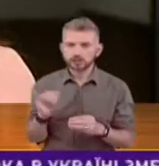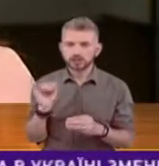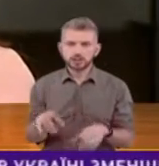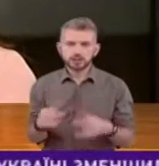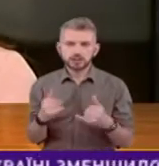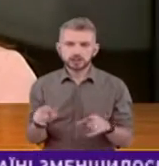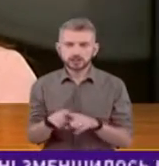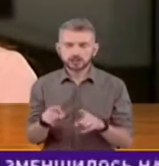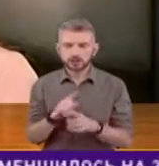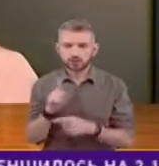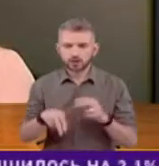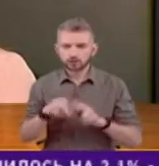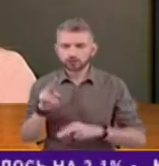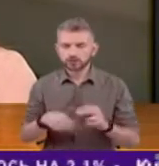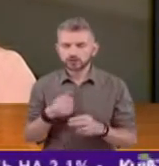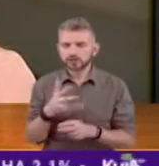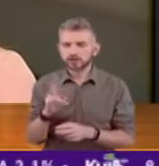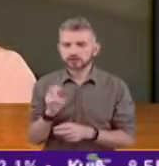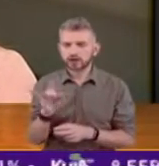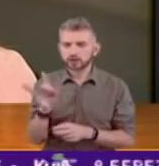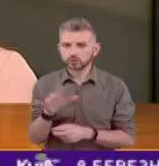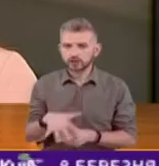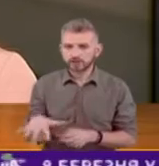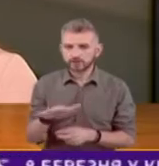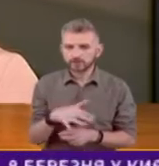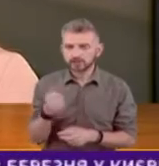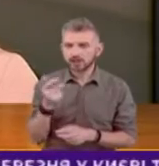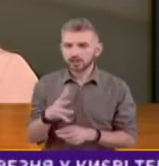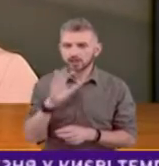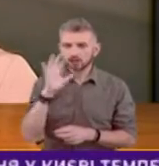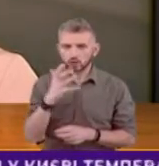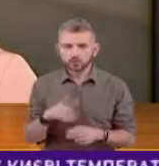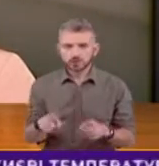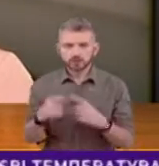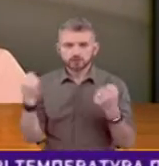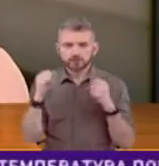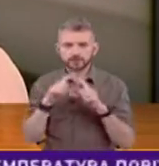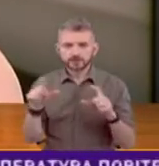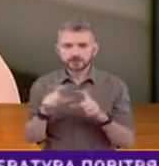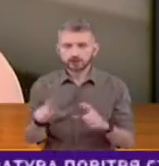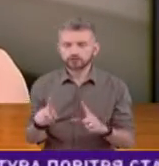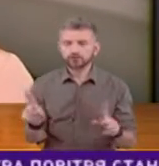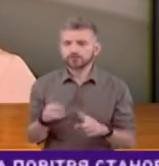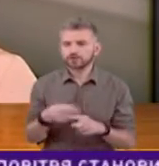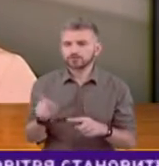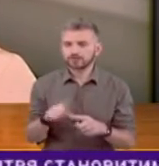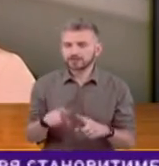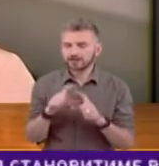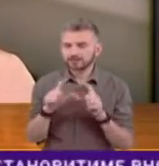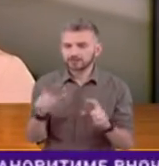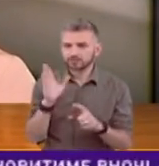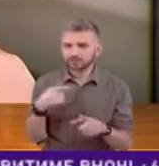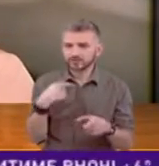само реконструюється декілька, на Русанівці декілька серйозних таких спортивних закладів. Чим саме цей заклад